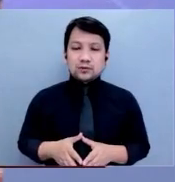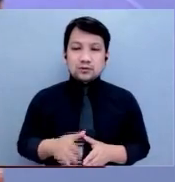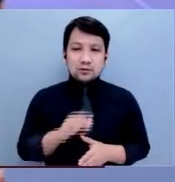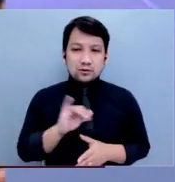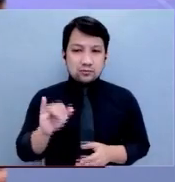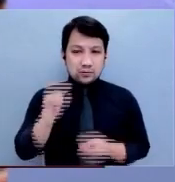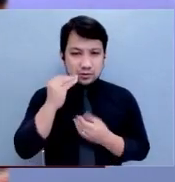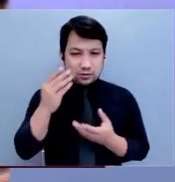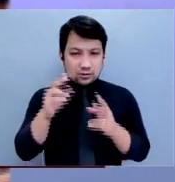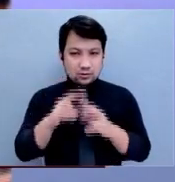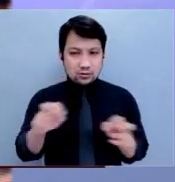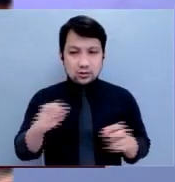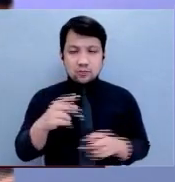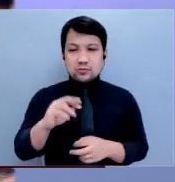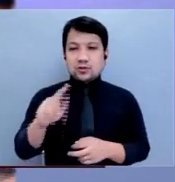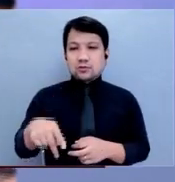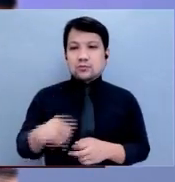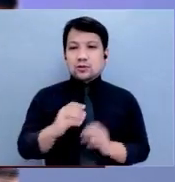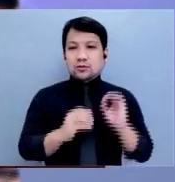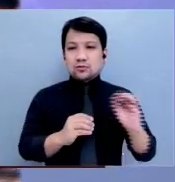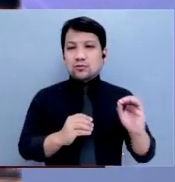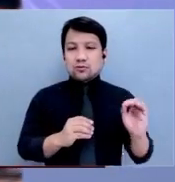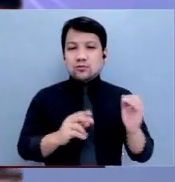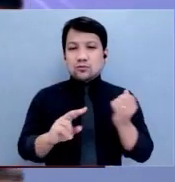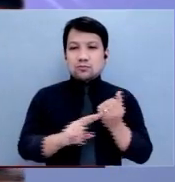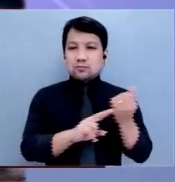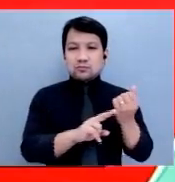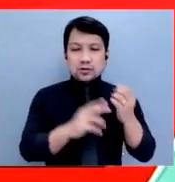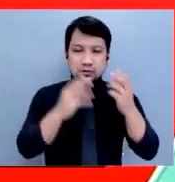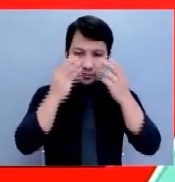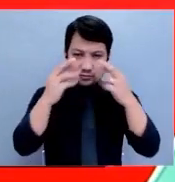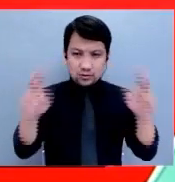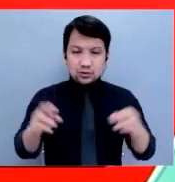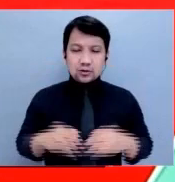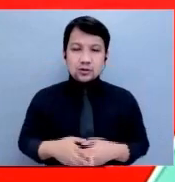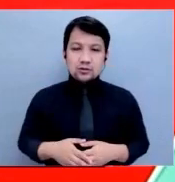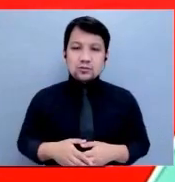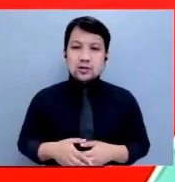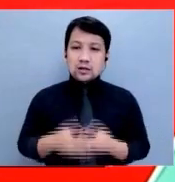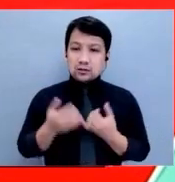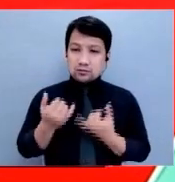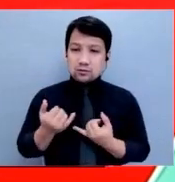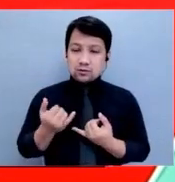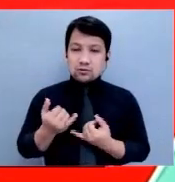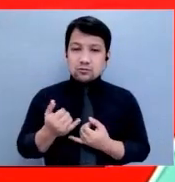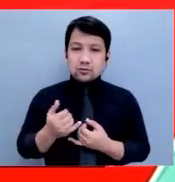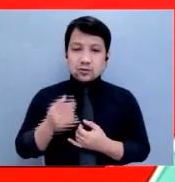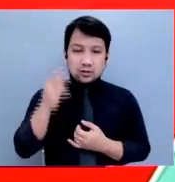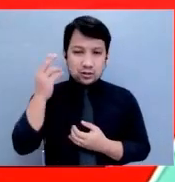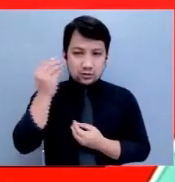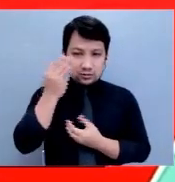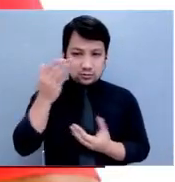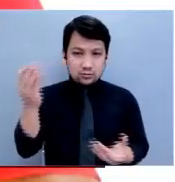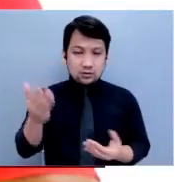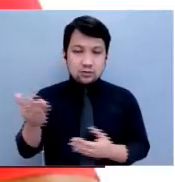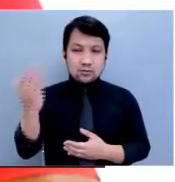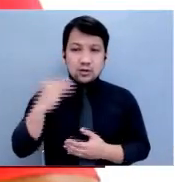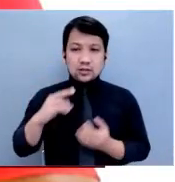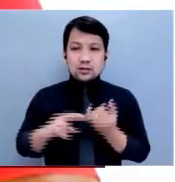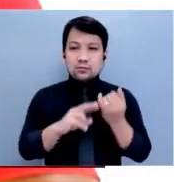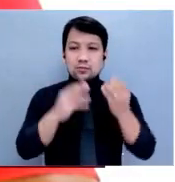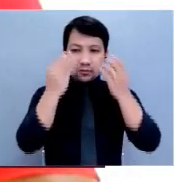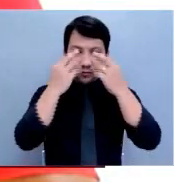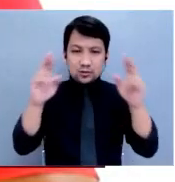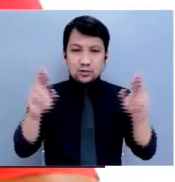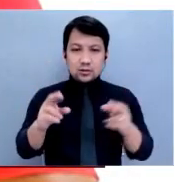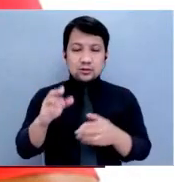Iniimbestigahan din ng PNP ang mismong BC Alcalde. Pero ngayon pa lang, iginigit na ng tiyuhin ni De Sono at dating Vice Mayor na si